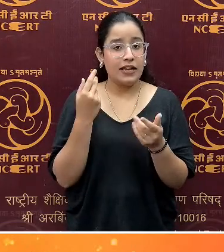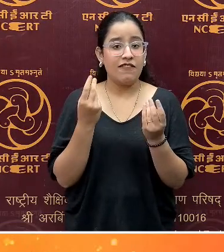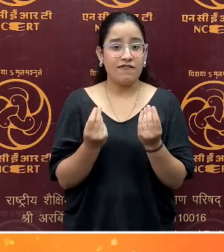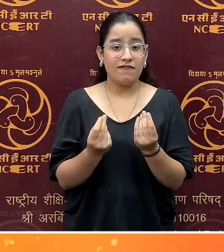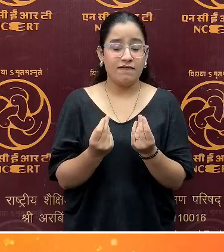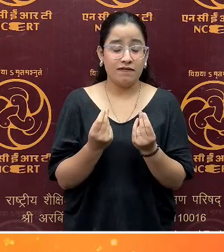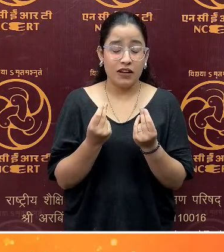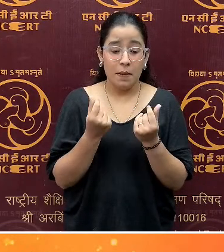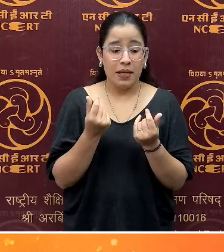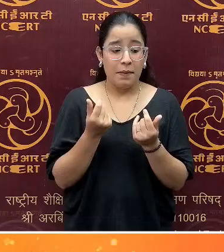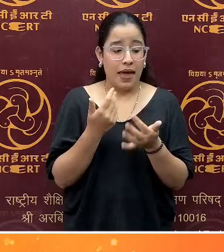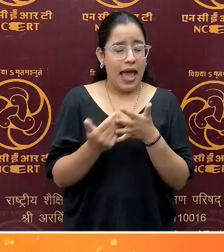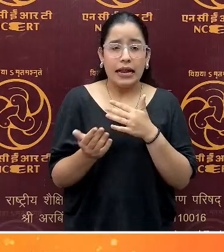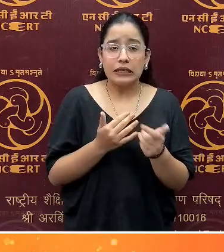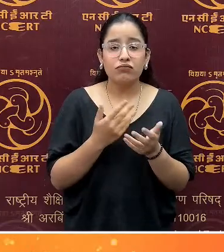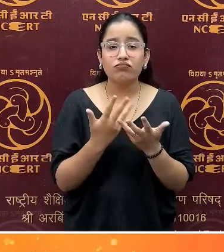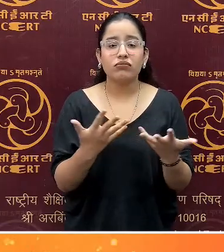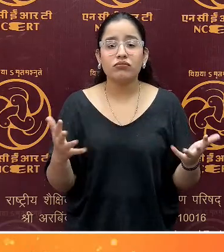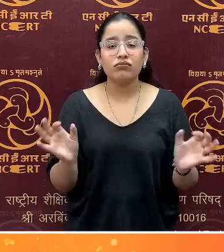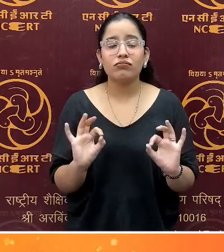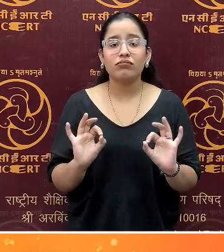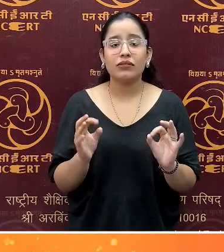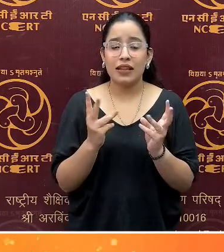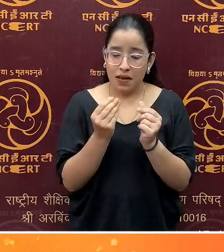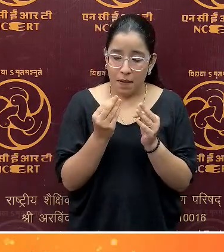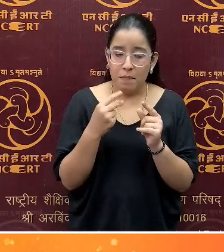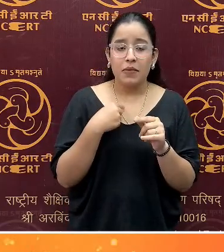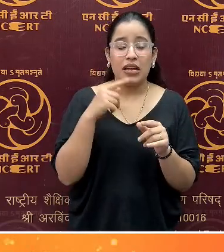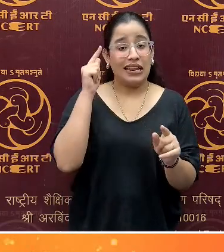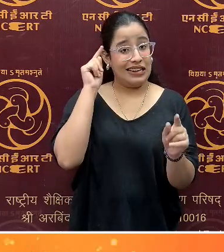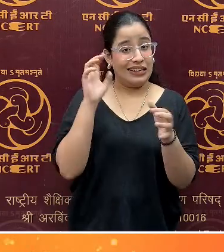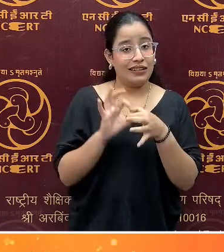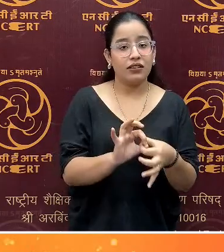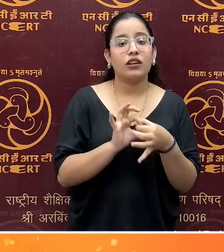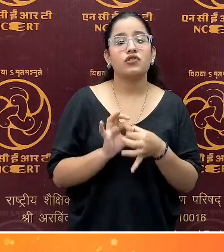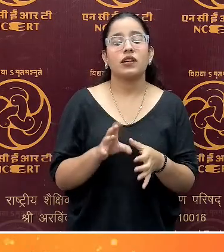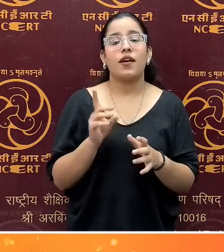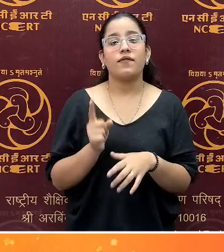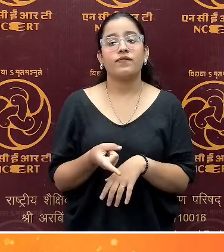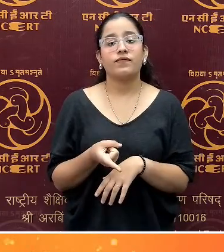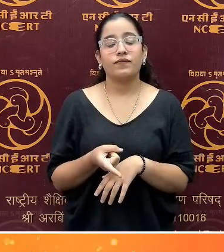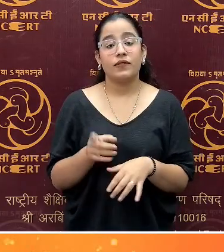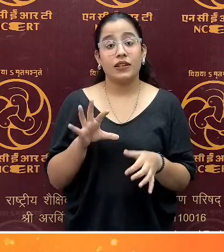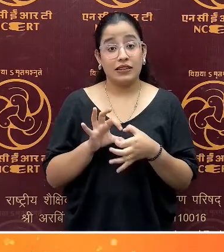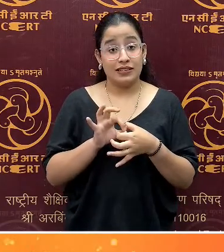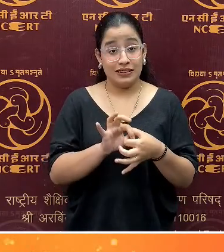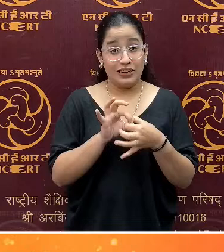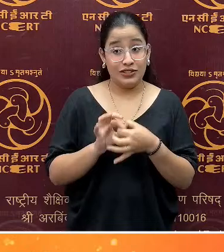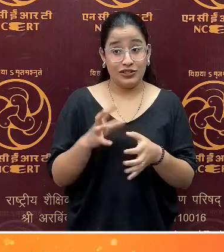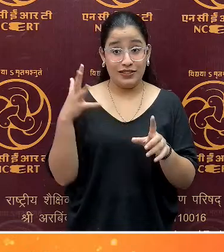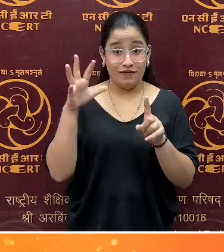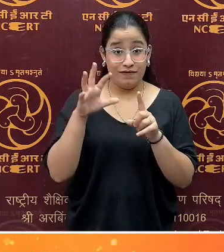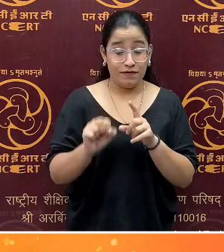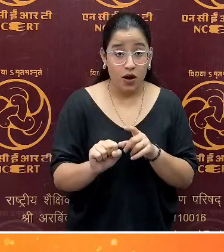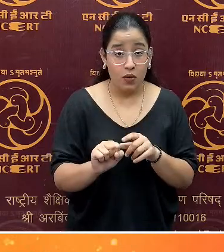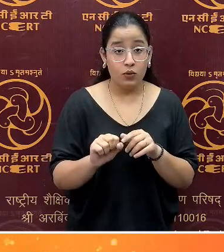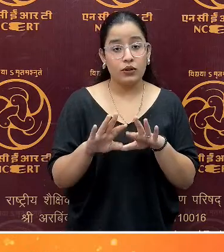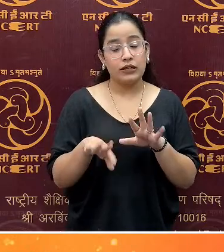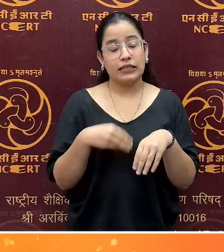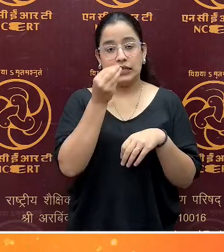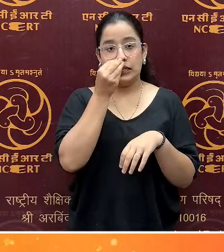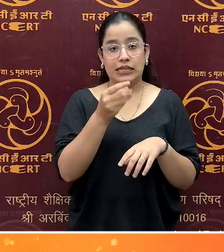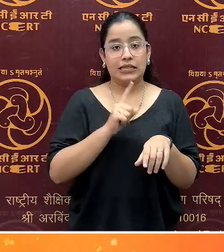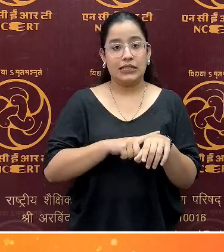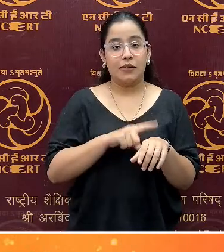not random numbers. They have some specific relation. तो आप अगर उस रिलेशन को आइडेंटिफाई करोगे आप अपना